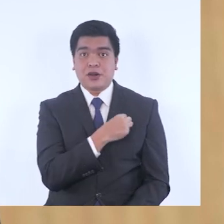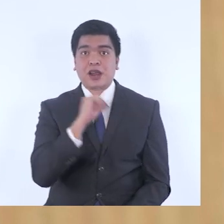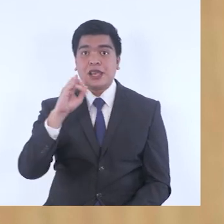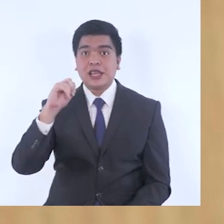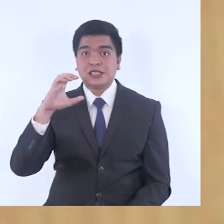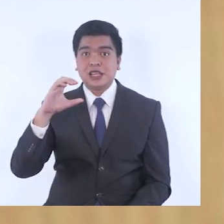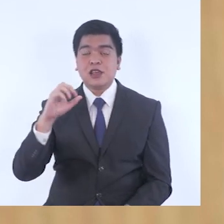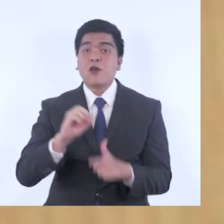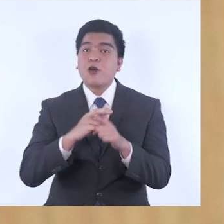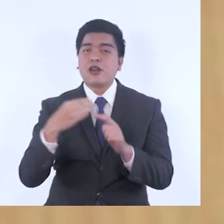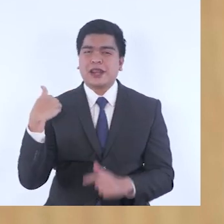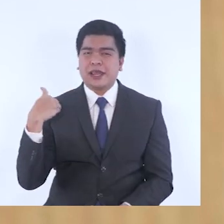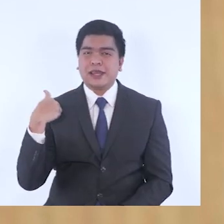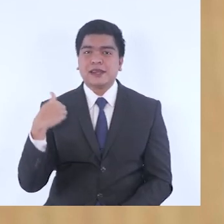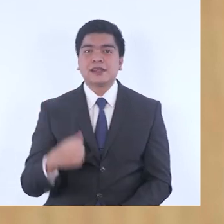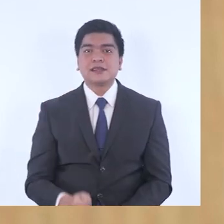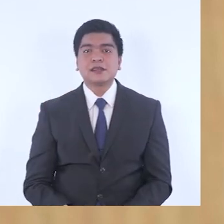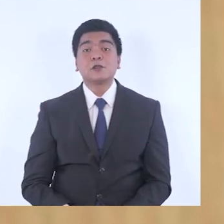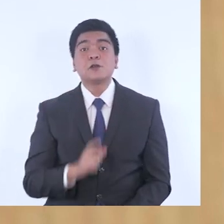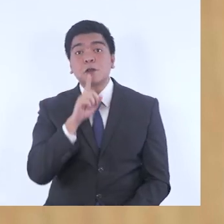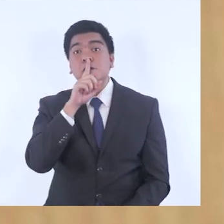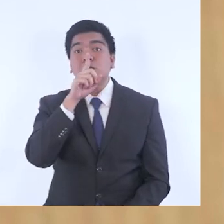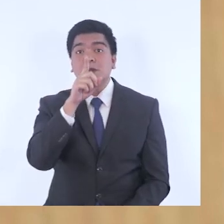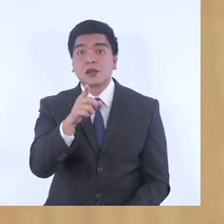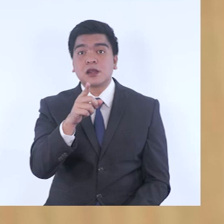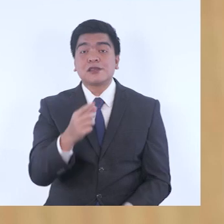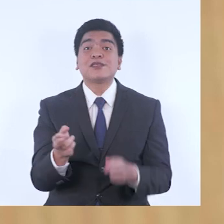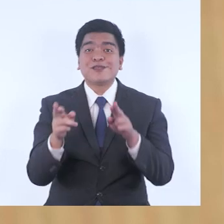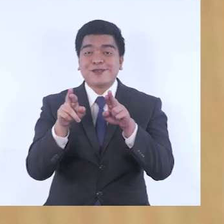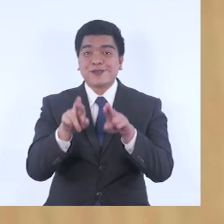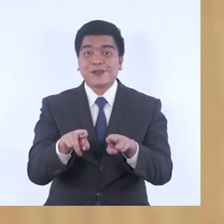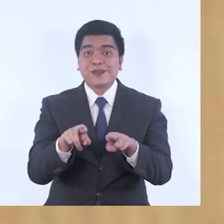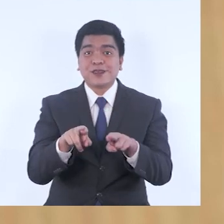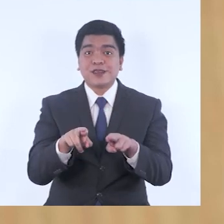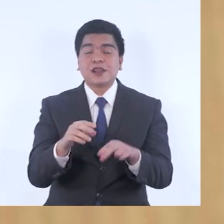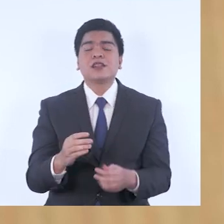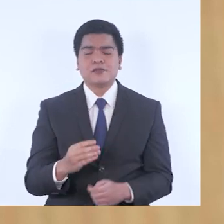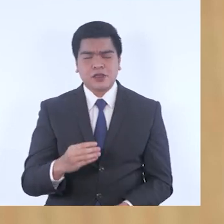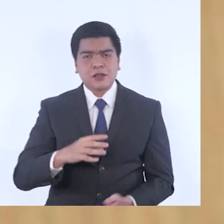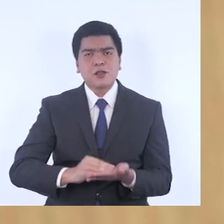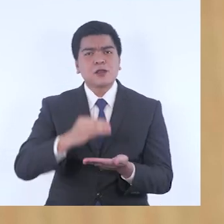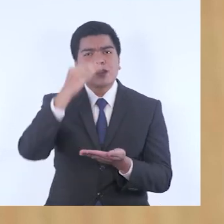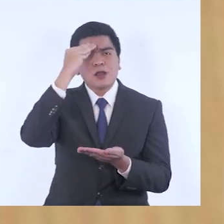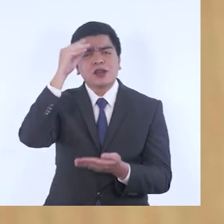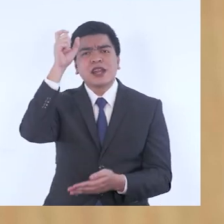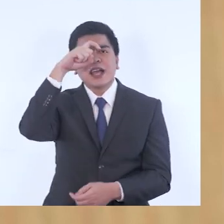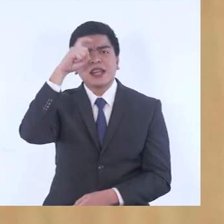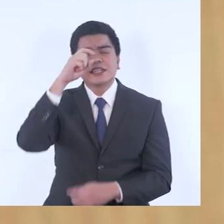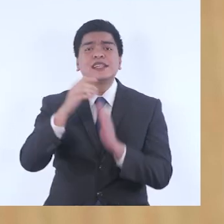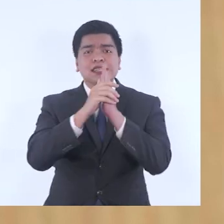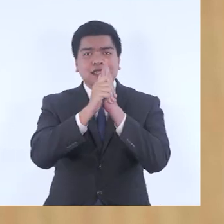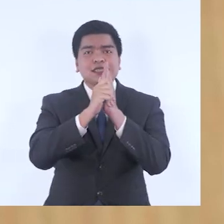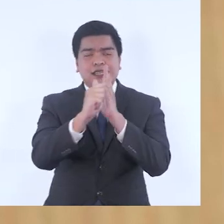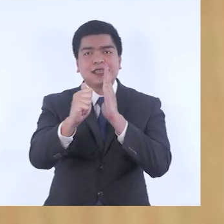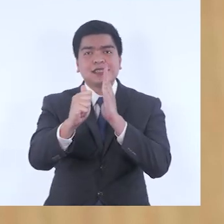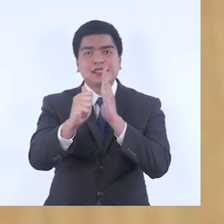hindi. Tunay na ito po ay nagdulot sa mga mag-aaral ng kaalaman, kakayahan at